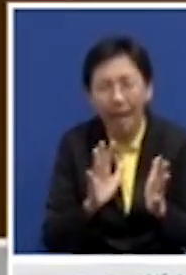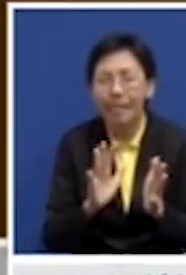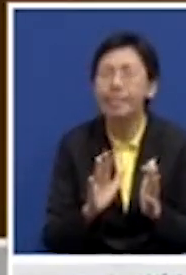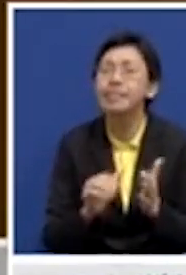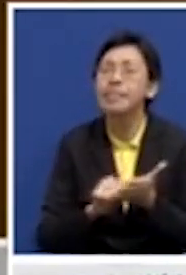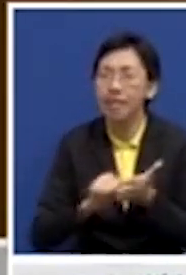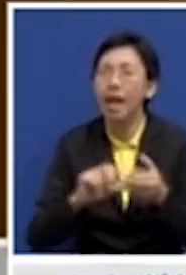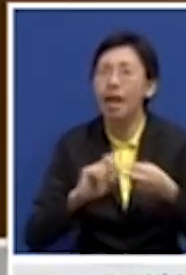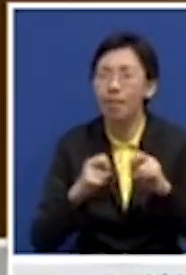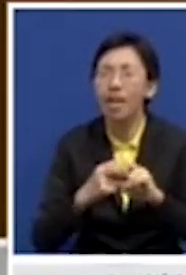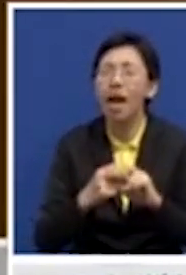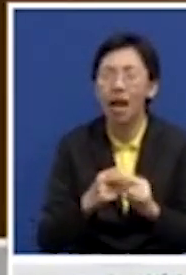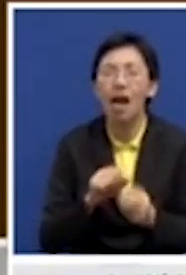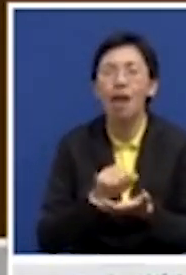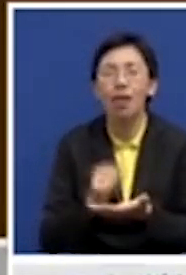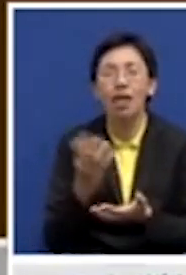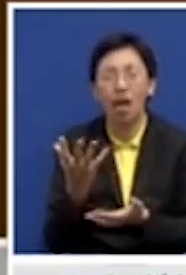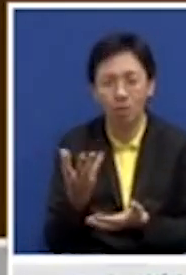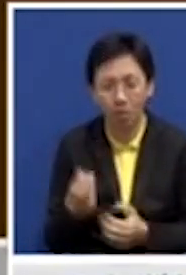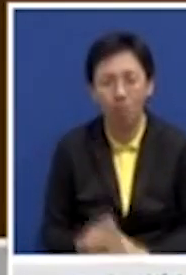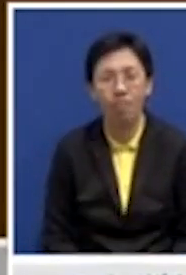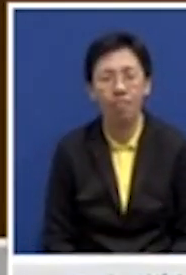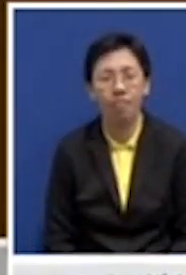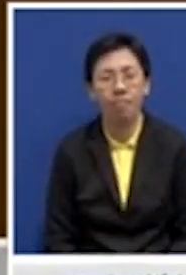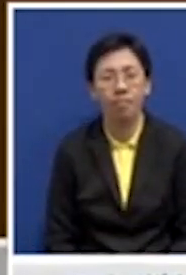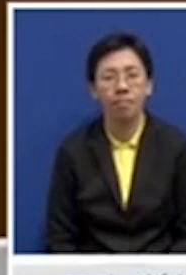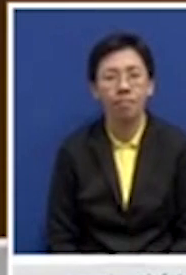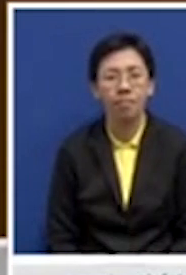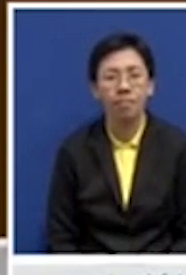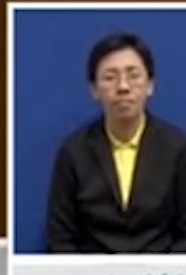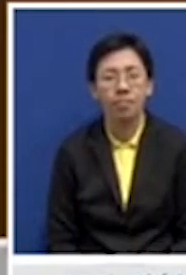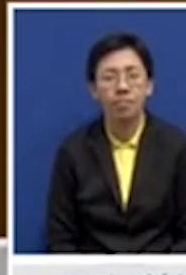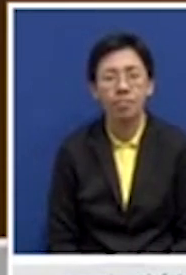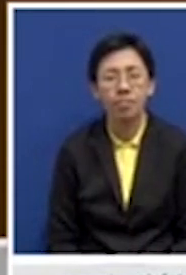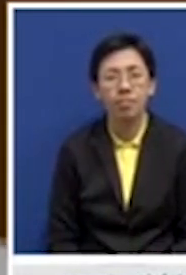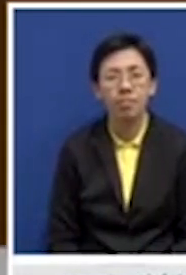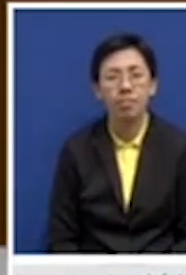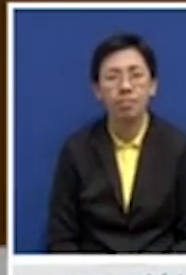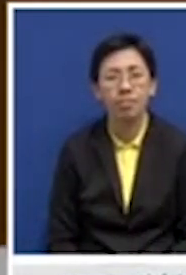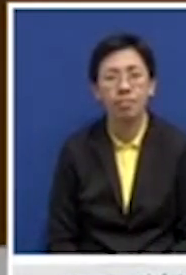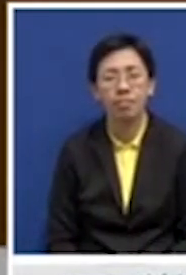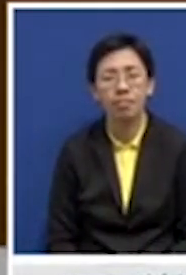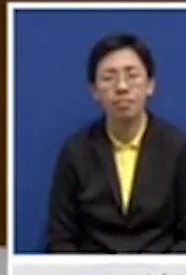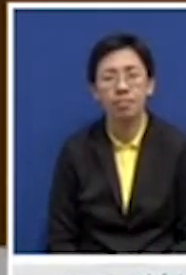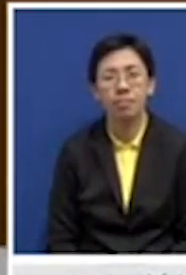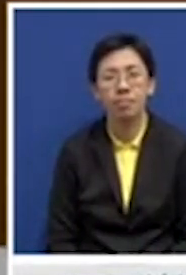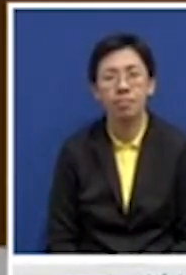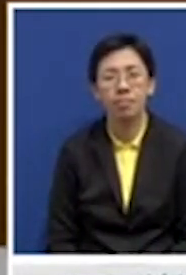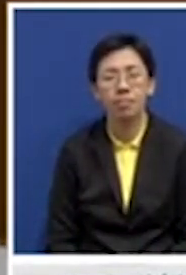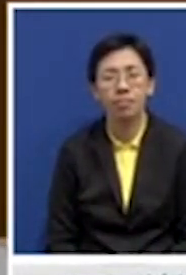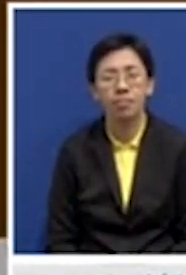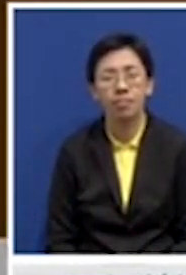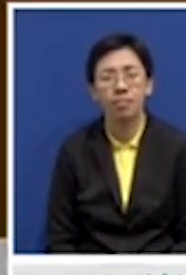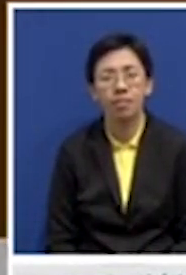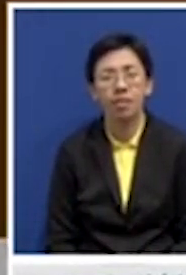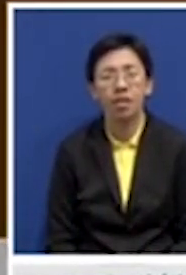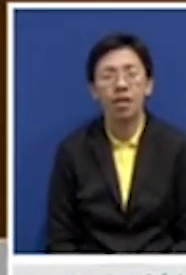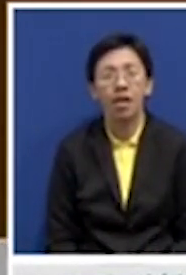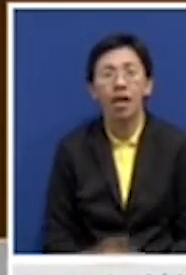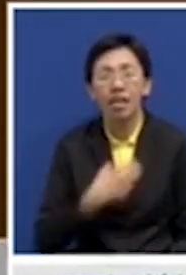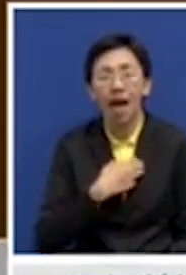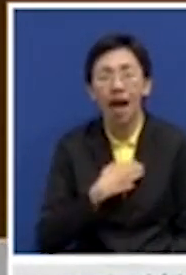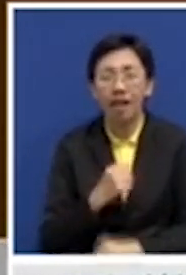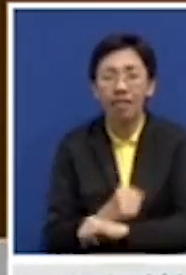อีกประการหนึ่งที่สำคัญก็คือเรื่องการยกระดับแล้วก็การเพิ่มผลตอบ